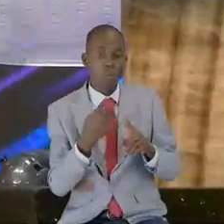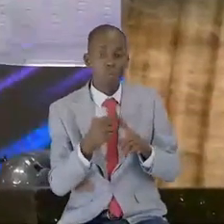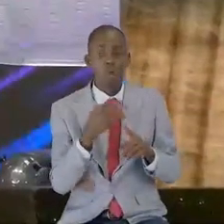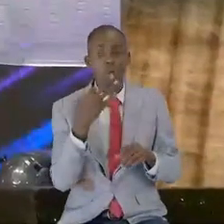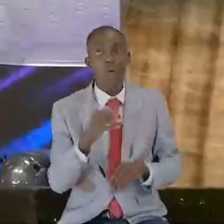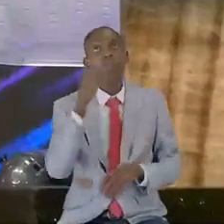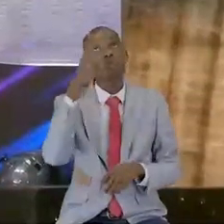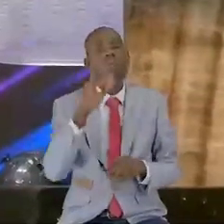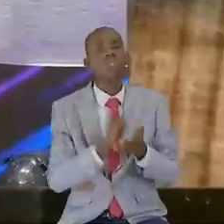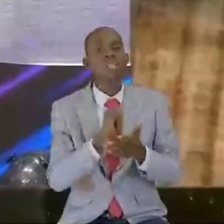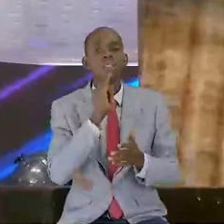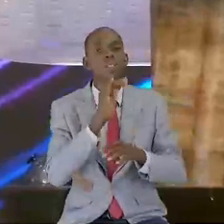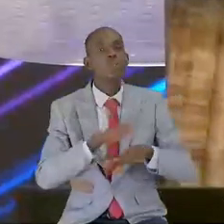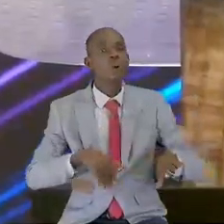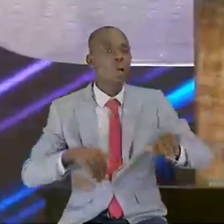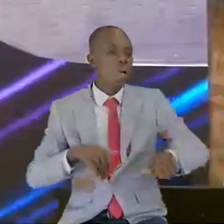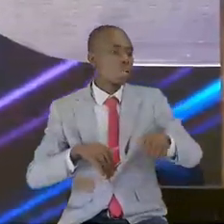autre évangile. Quand